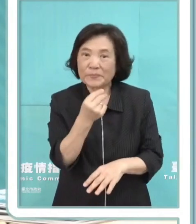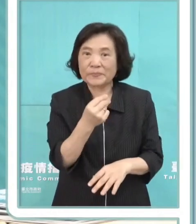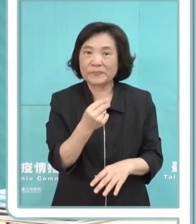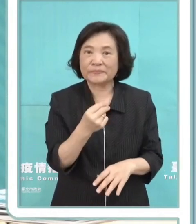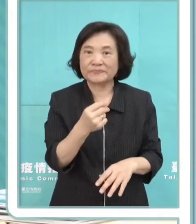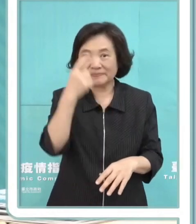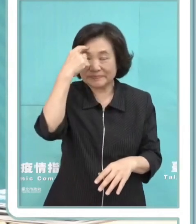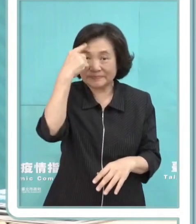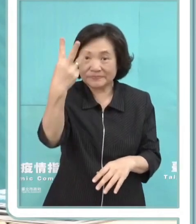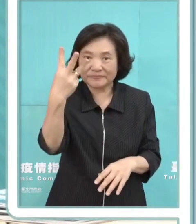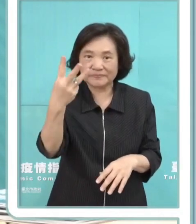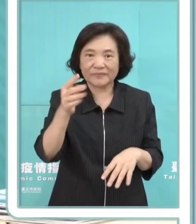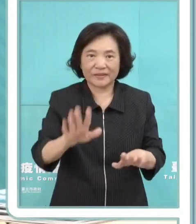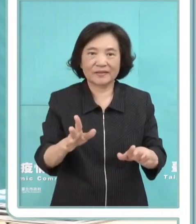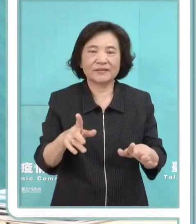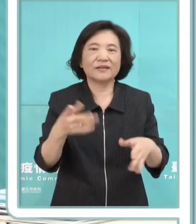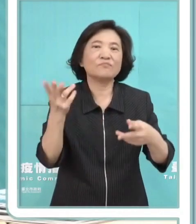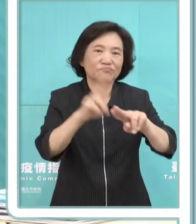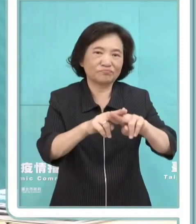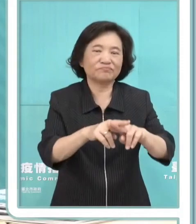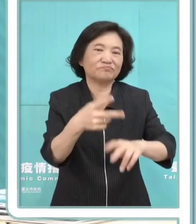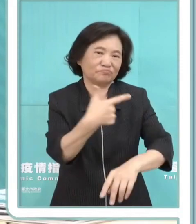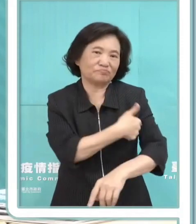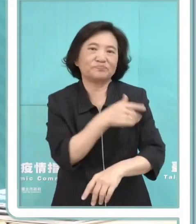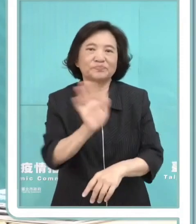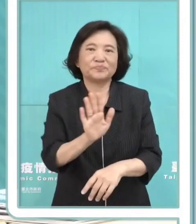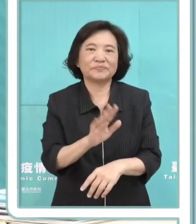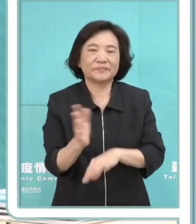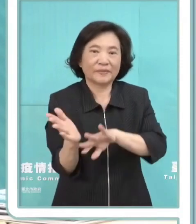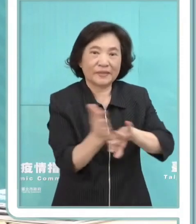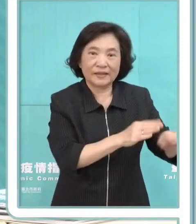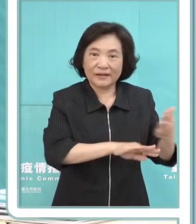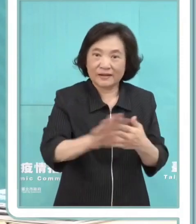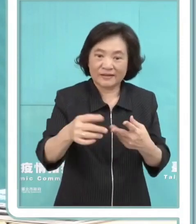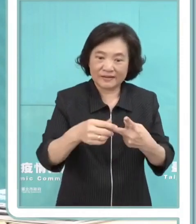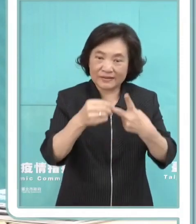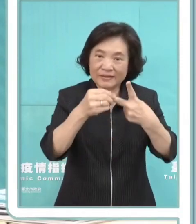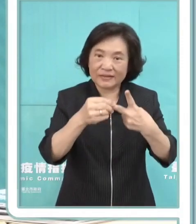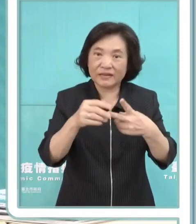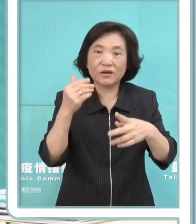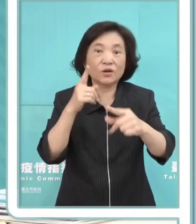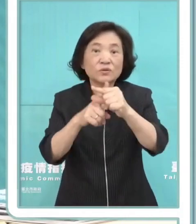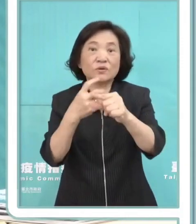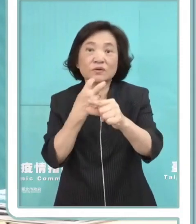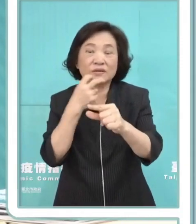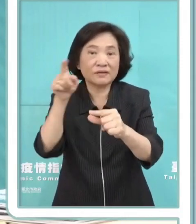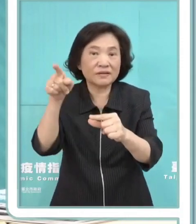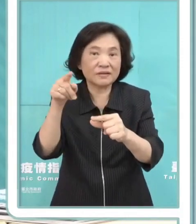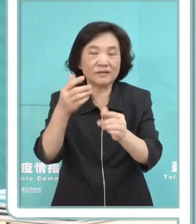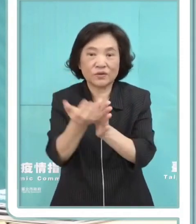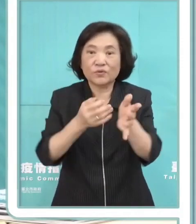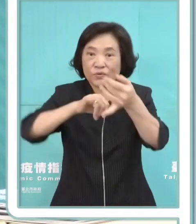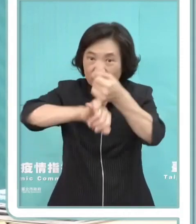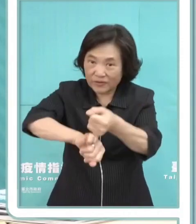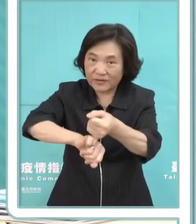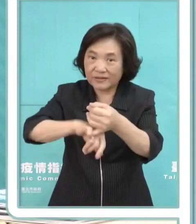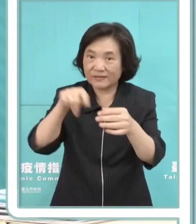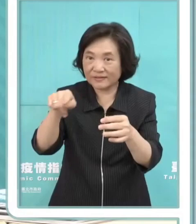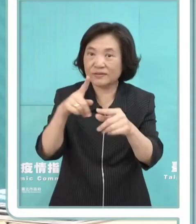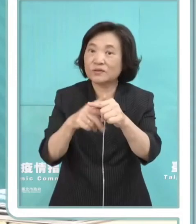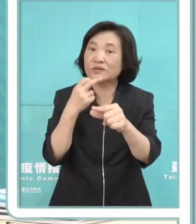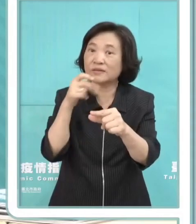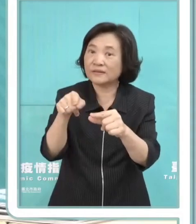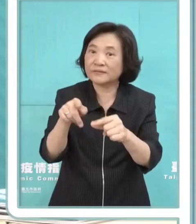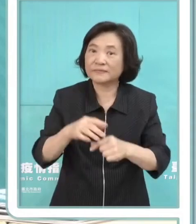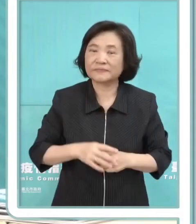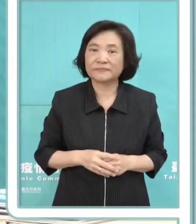天，那就啊暂时不接种。那第二个部分是有关中央的一个预约系统，那么